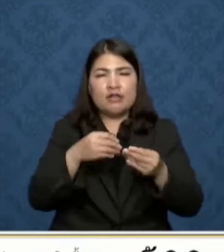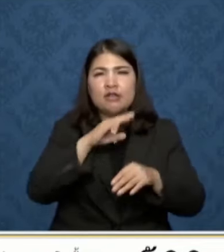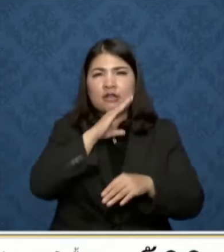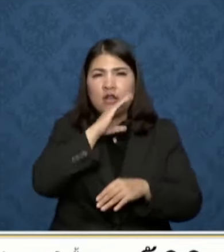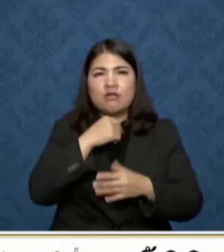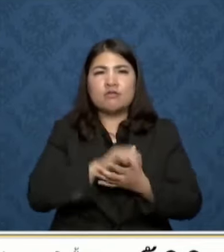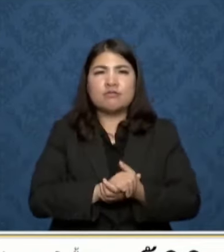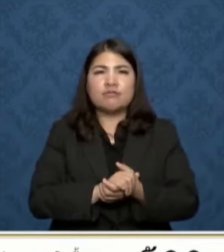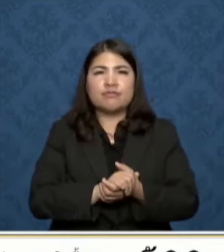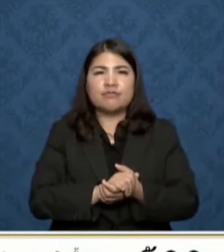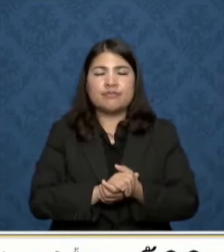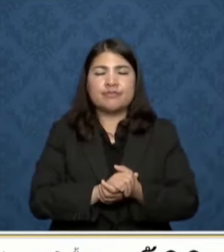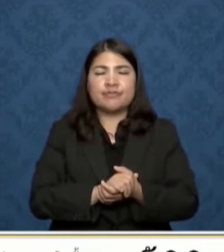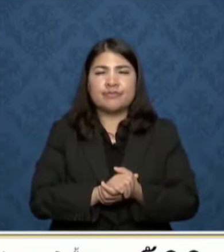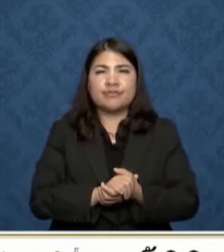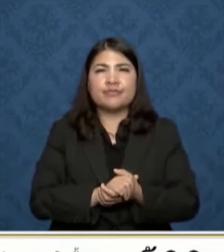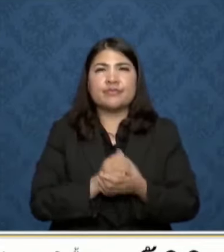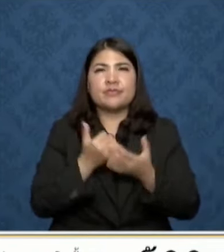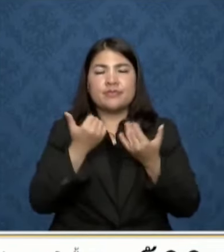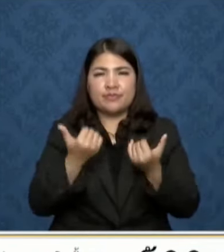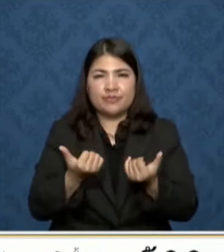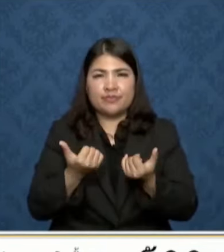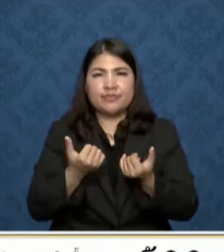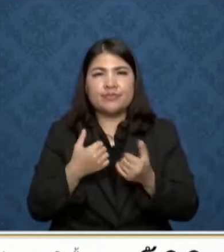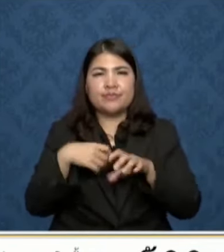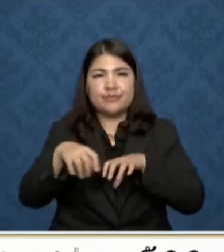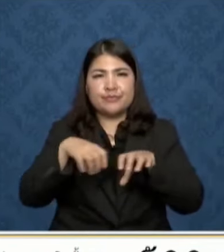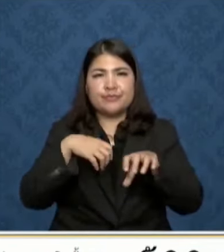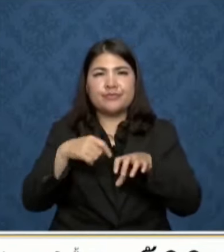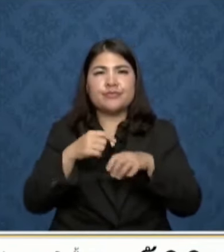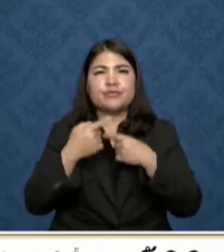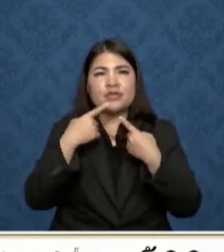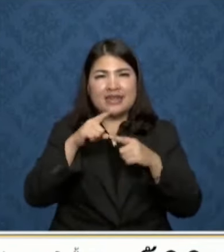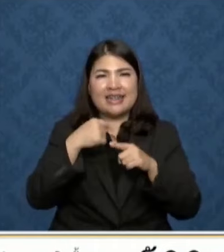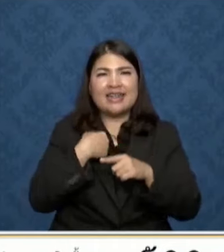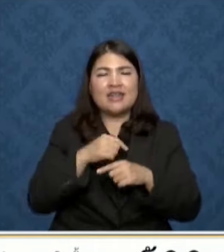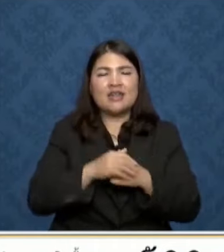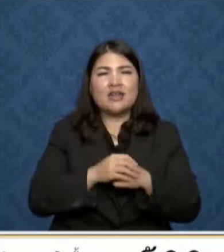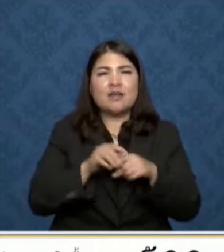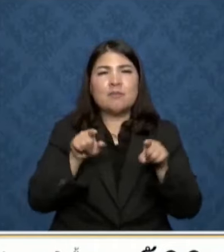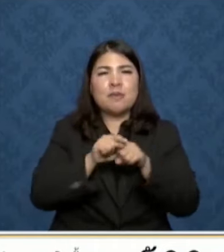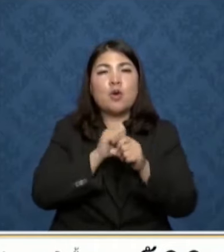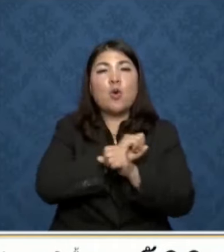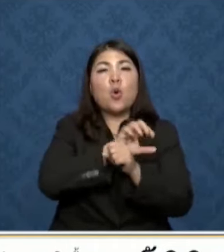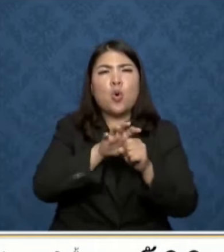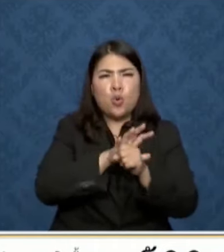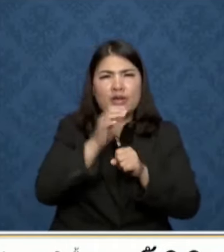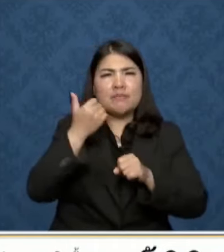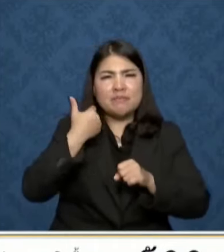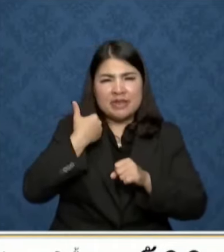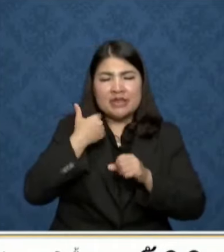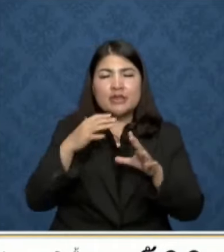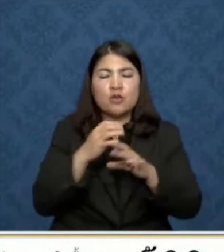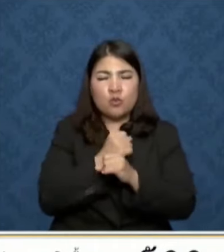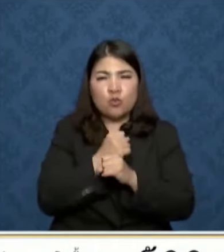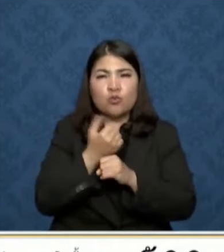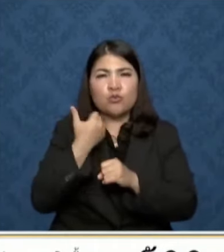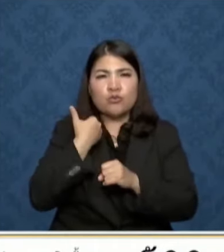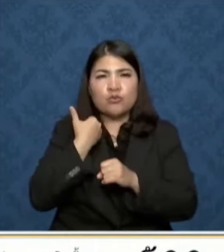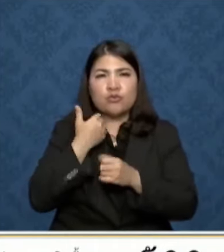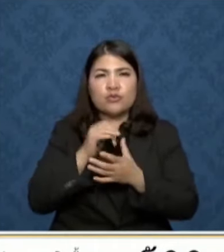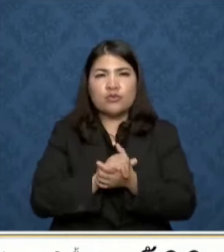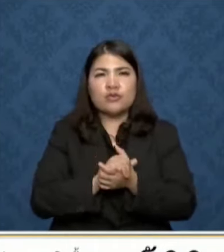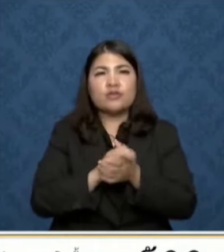bal ไมเปนคบ Precis footballห้อง